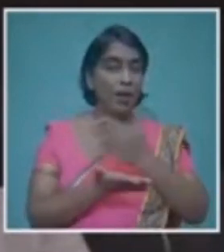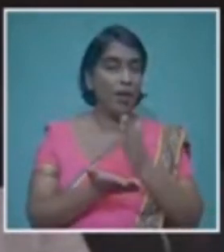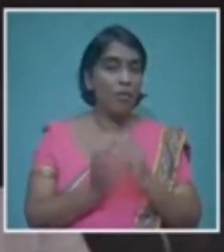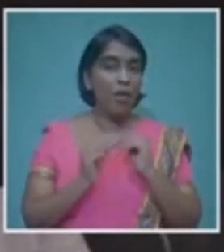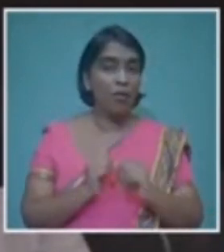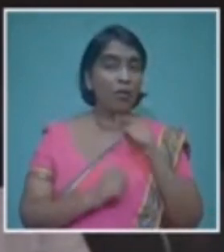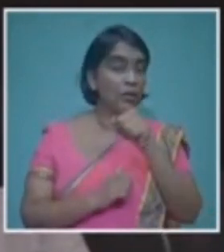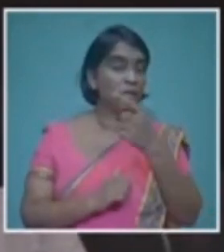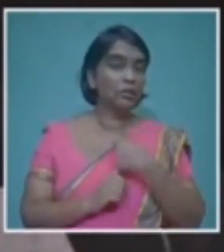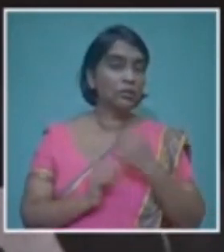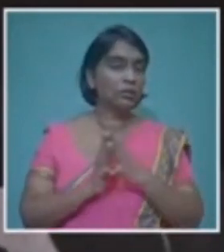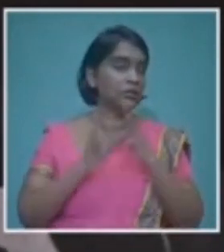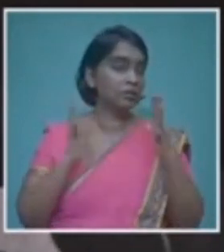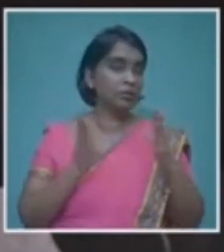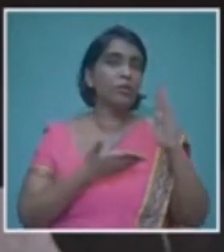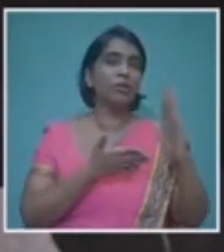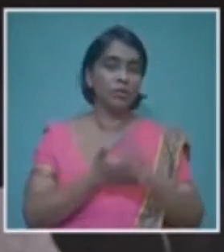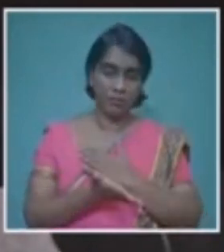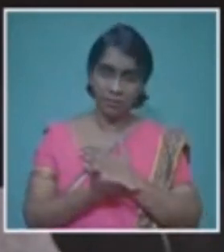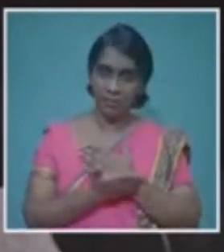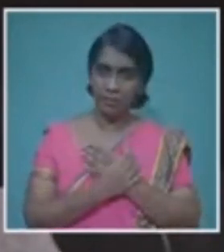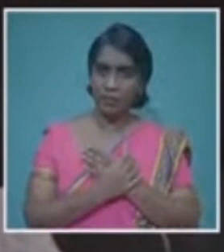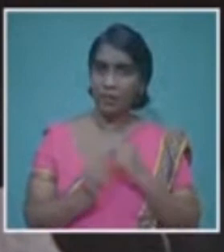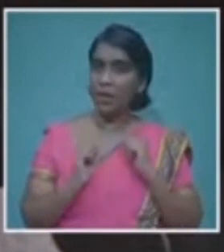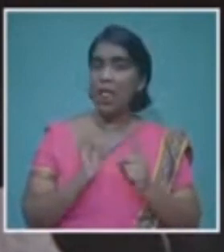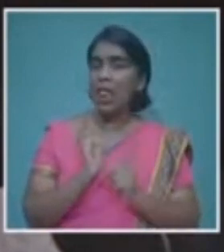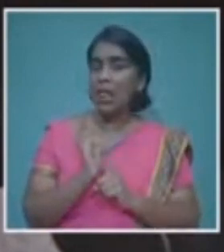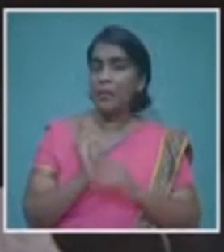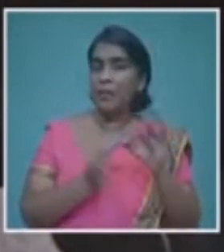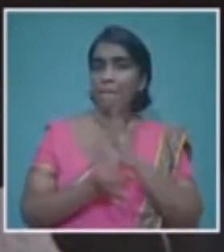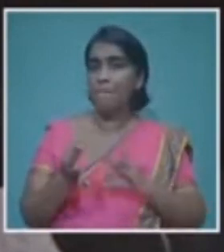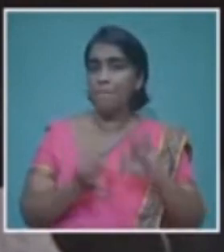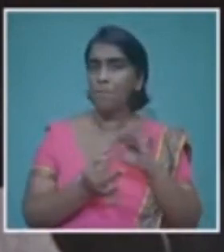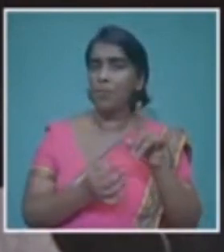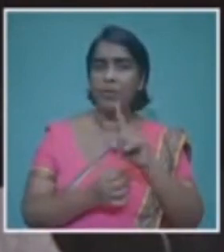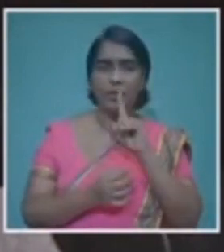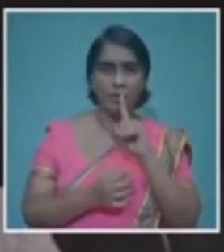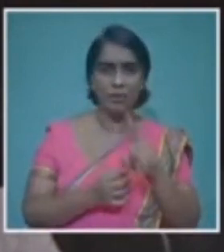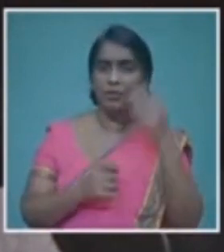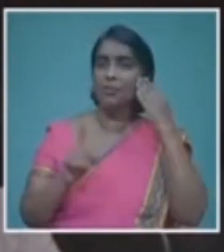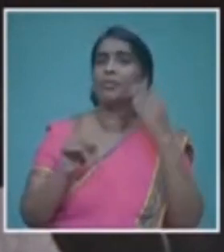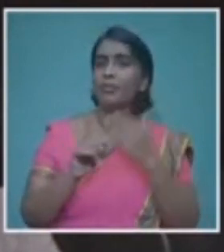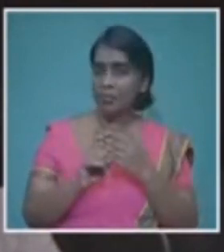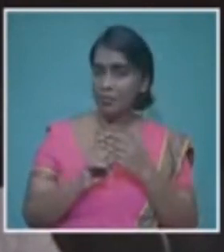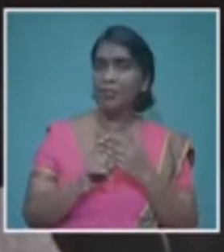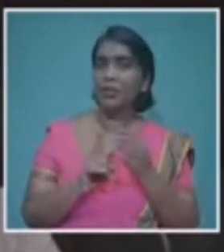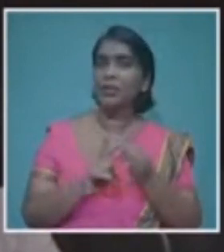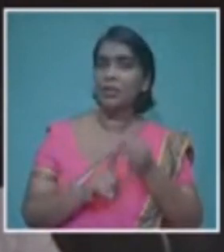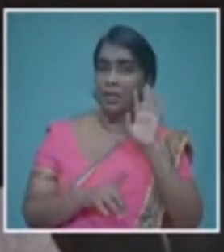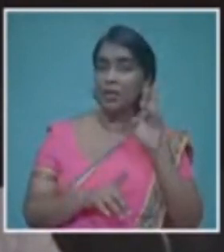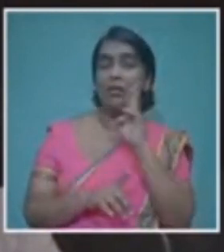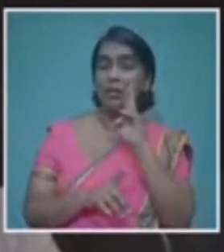गन्न ओहु अपिट विशाल उदव्वक करनो मुको लिबरल प्रजातांत्रवादे कियन एक वेनुवेन्ने जनाधिपति